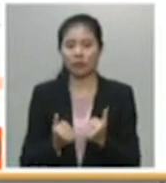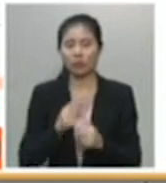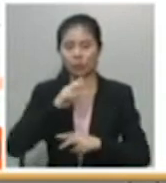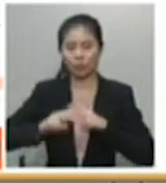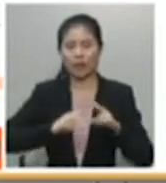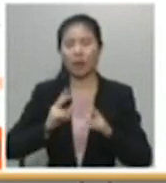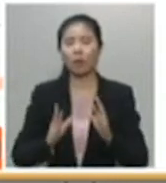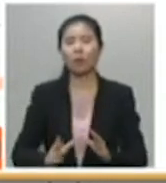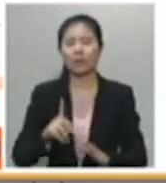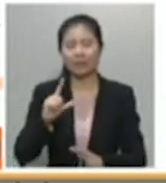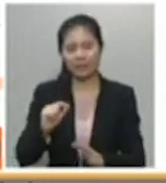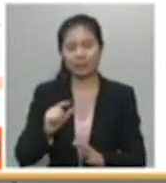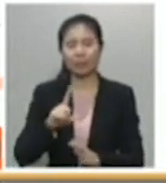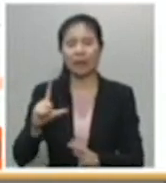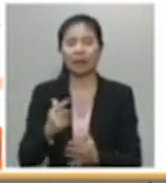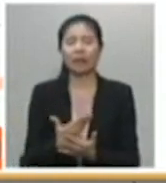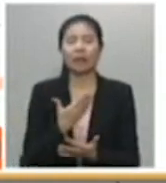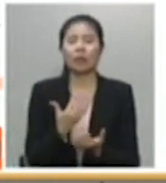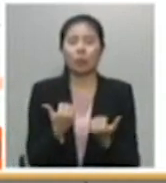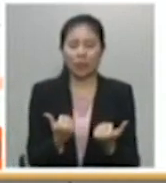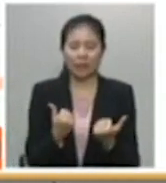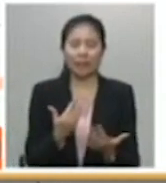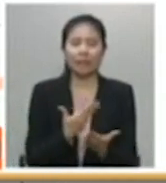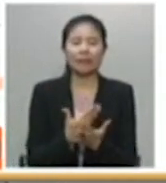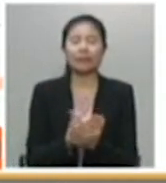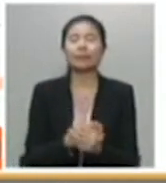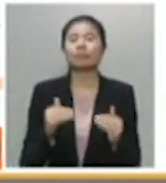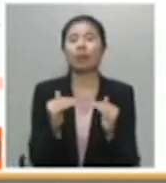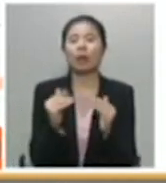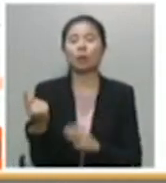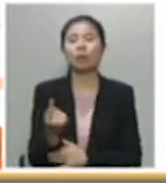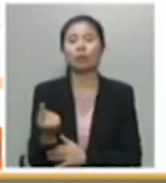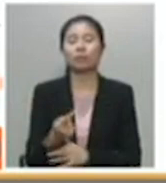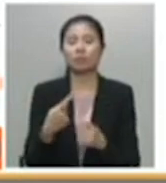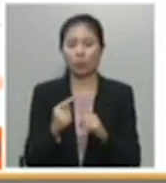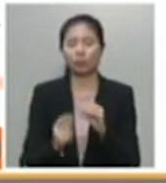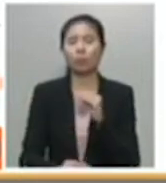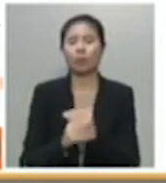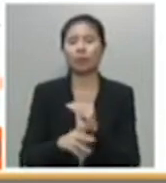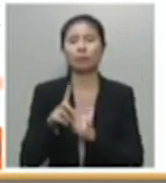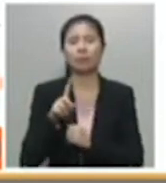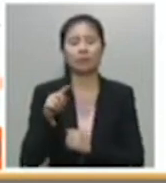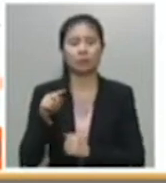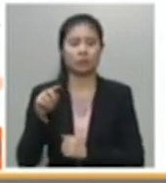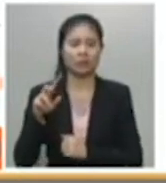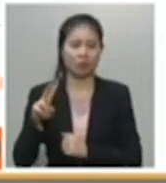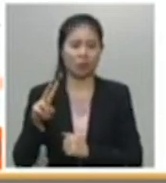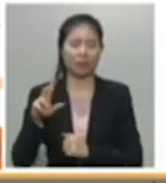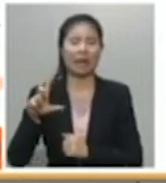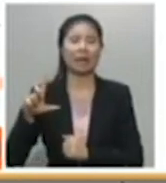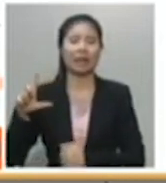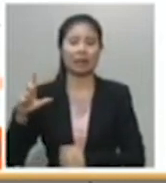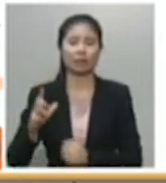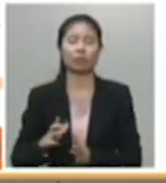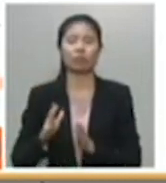น20ล้านคนด้วยราคาสินค้าวันนี้นะครับเราจะต้องมีงบประมาณสูงถึง1.2ล้านล้านบ